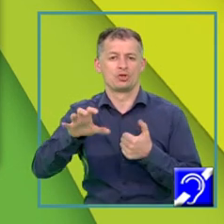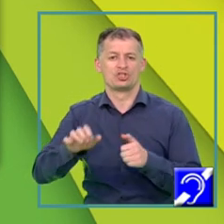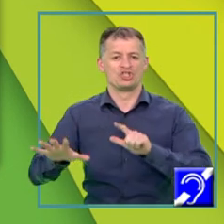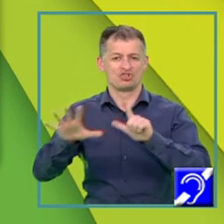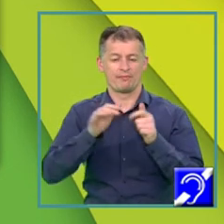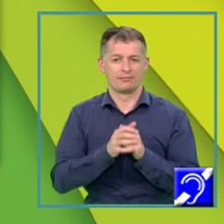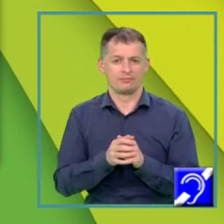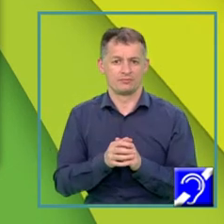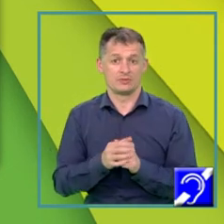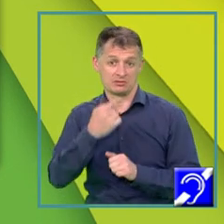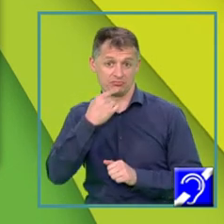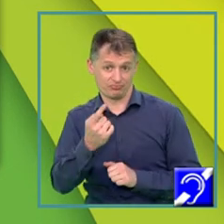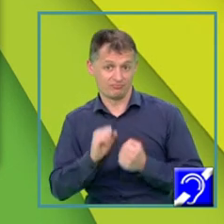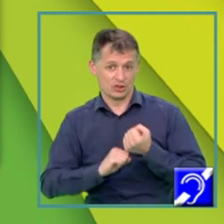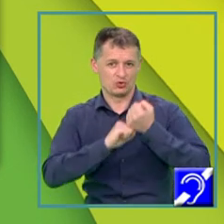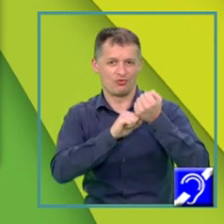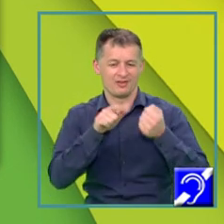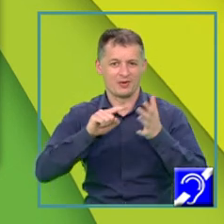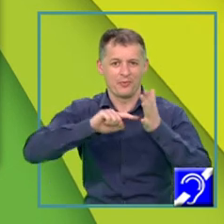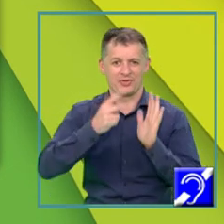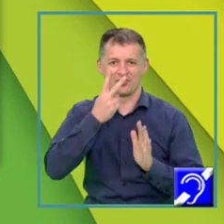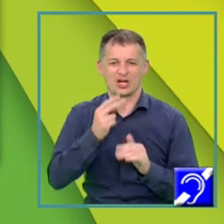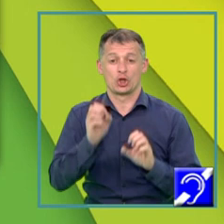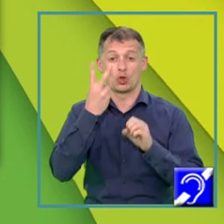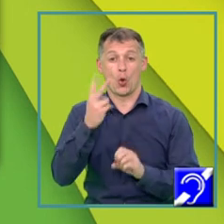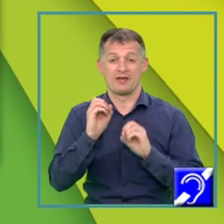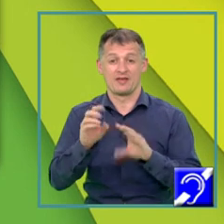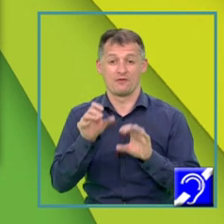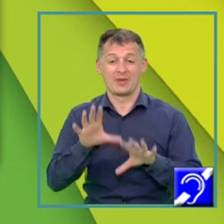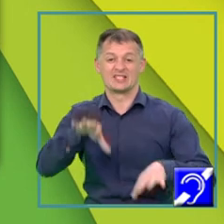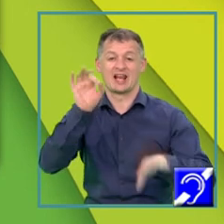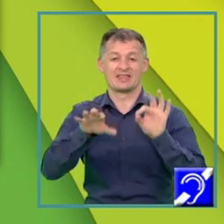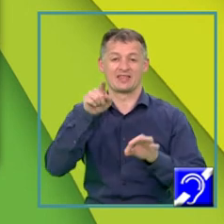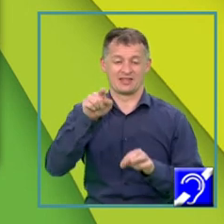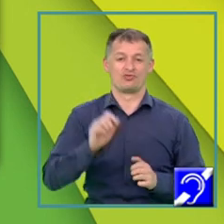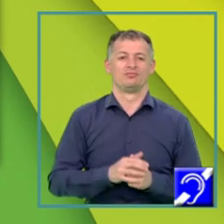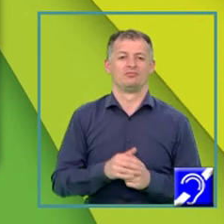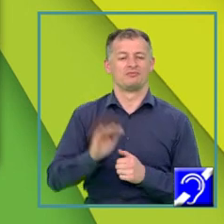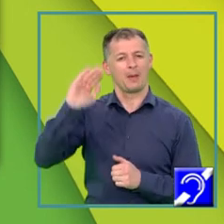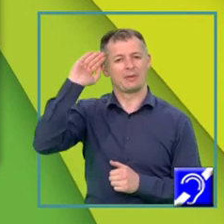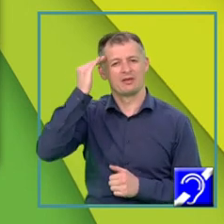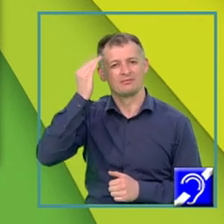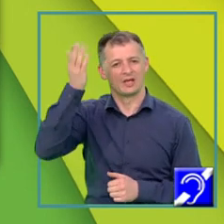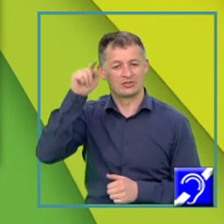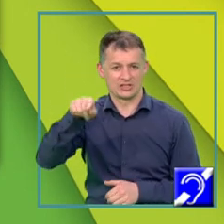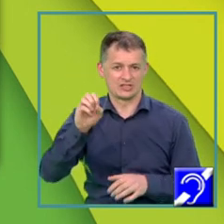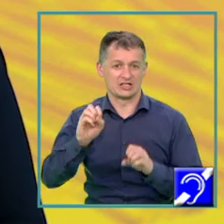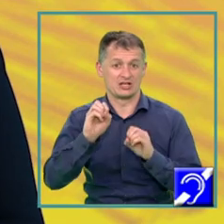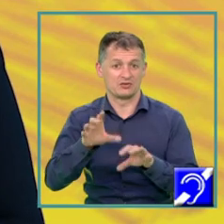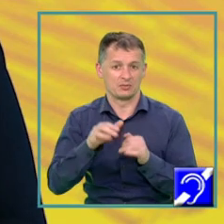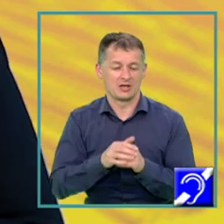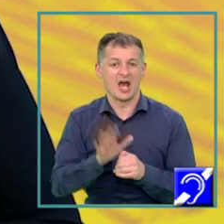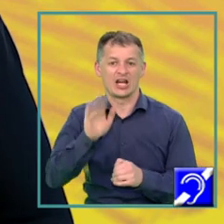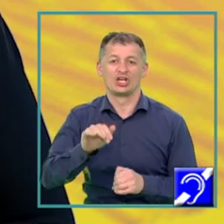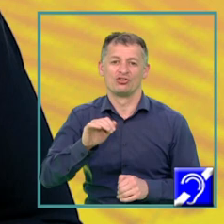1467, susținându-l, acest punct de vedere, cu două informații selectate din sursă. Vă reamintesc, acest subiect